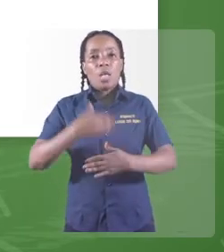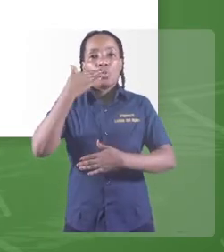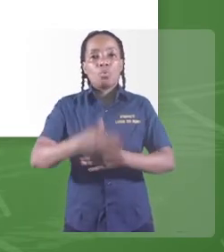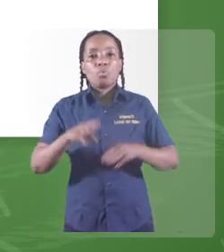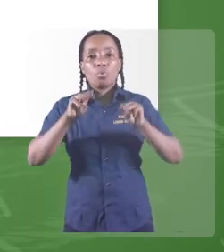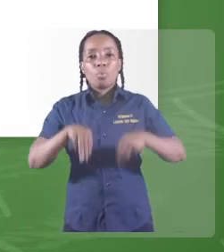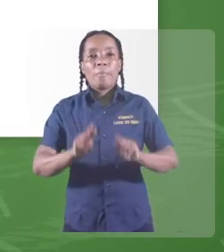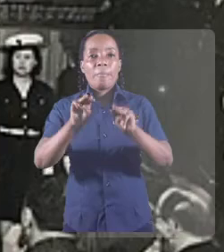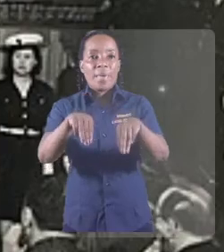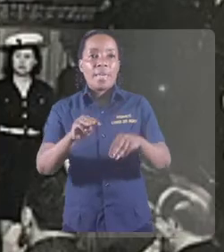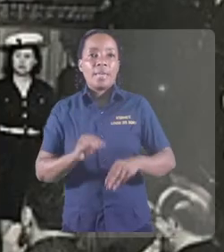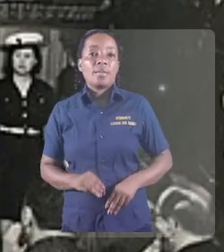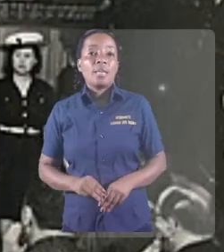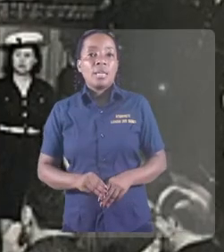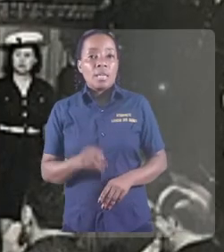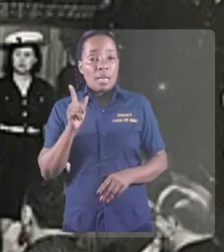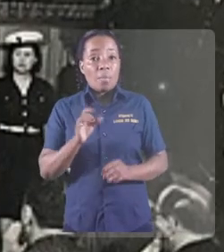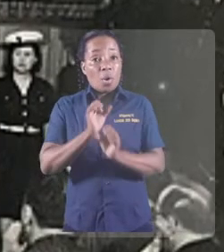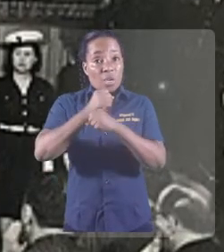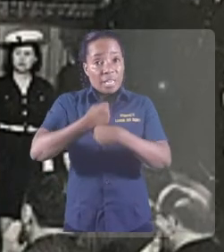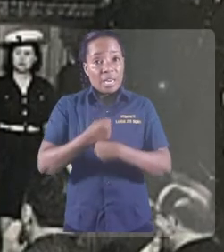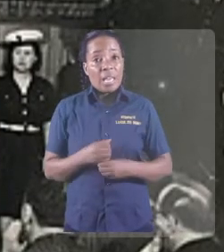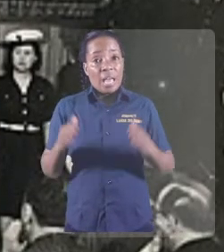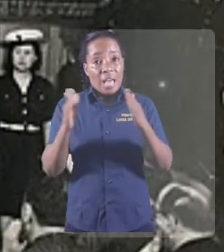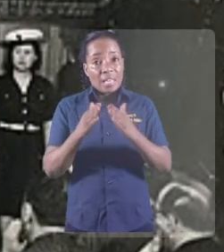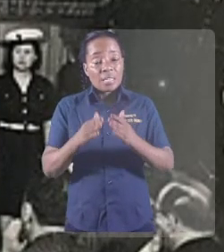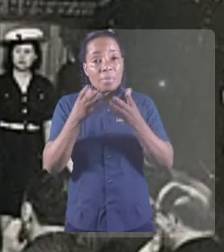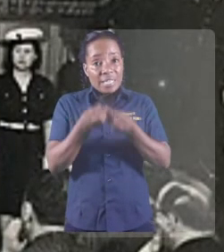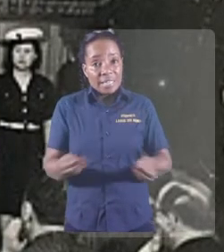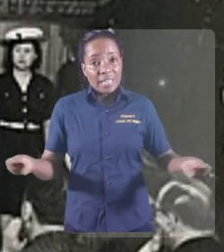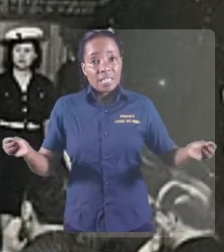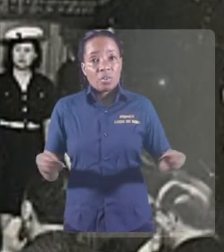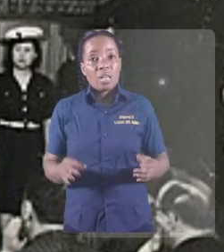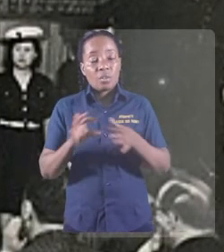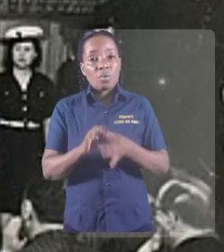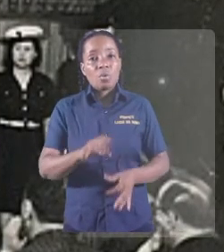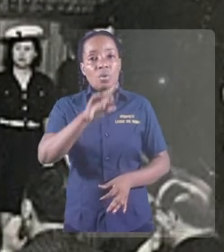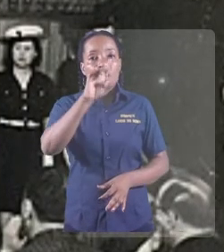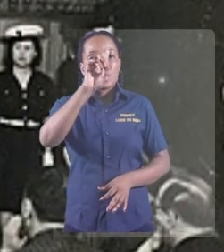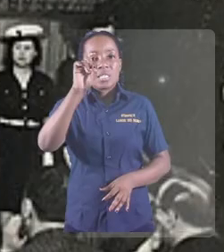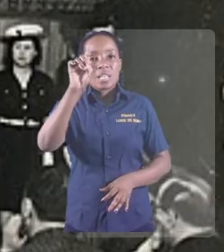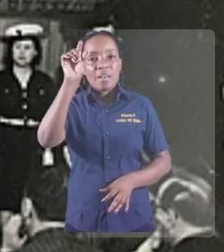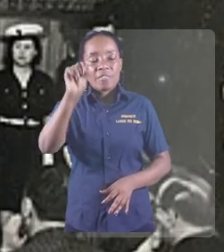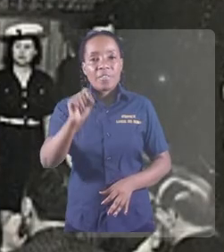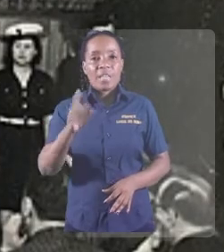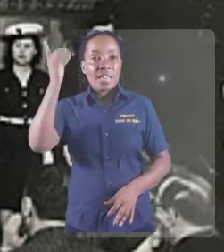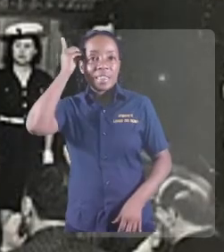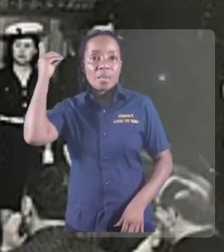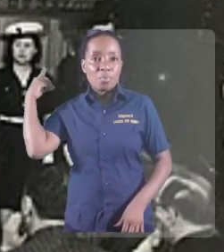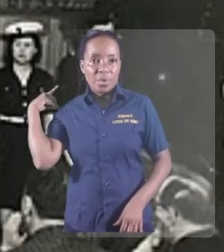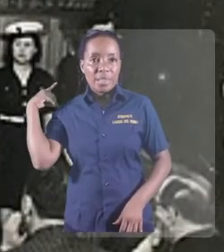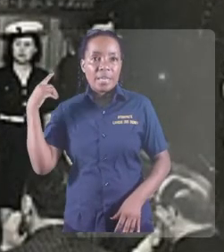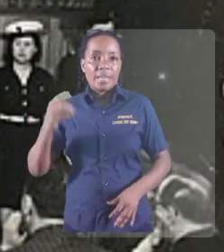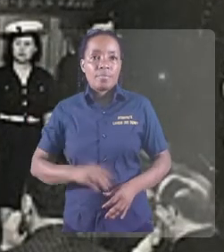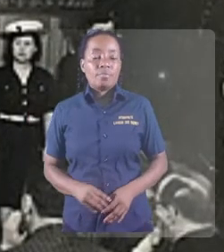va créer en Algérie une assemblée territoriale de 120 députés, votés par